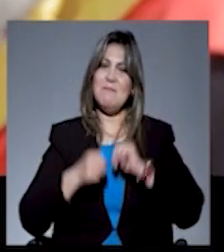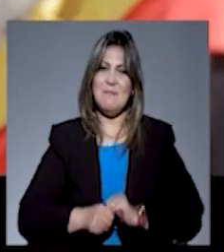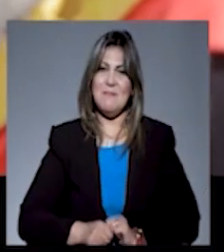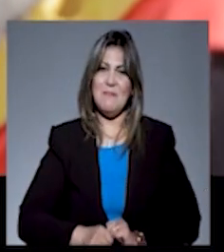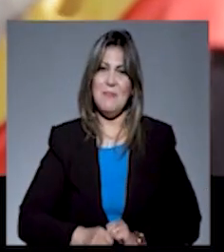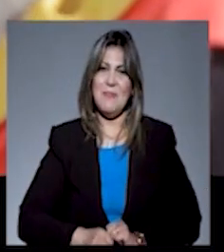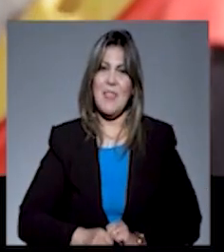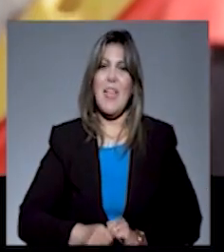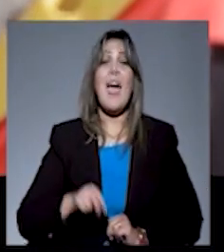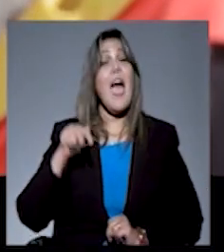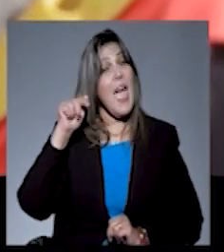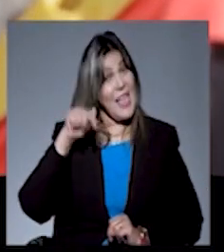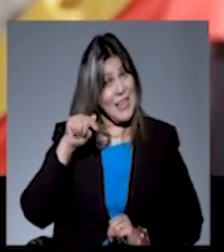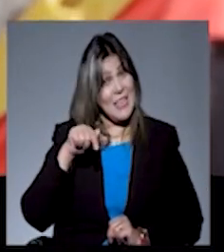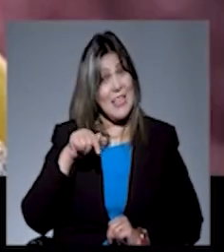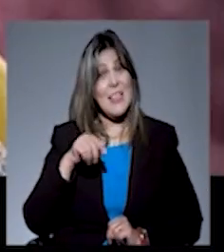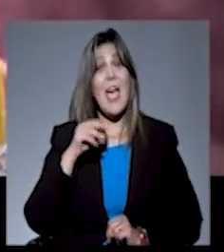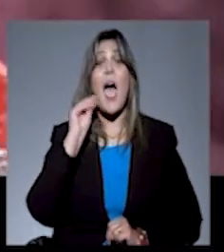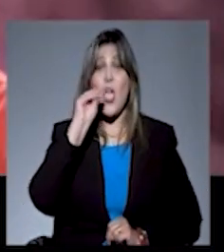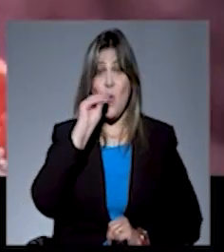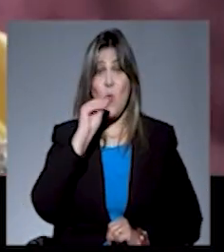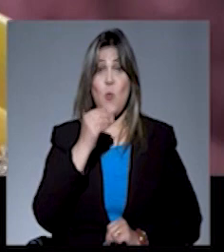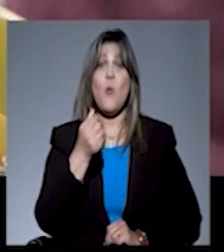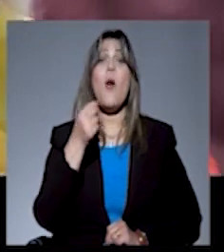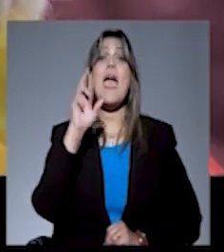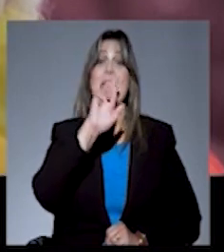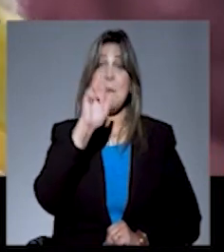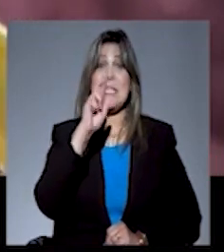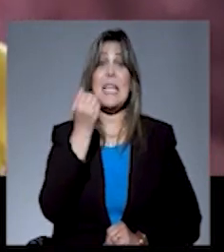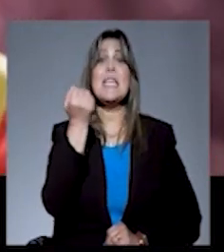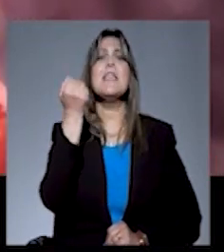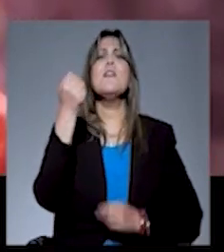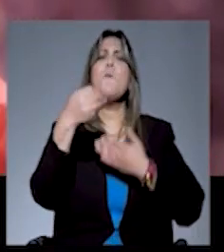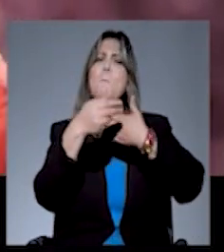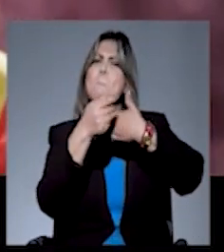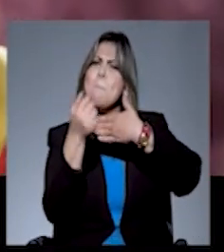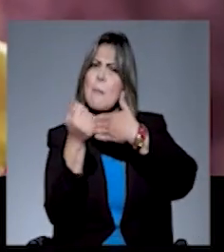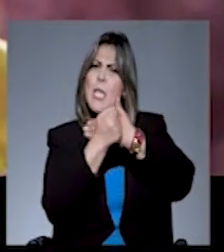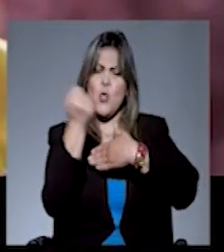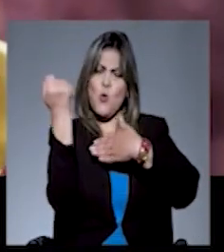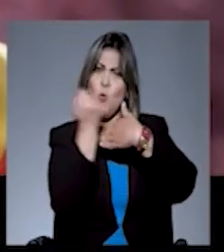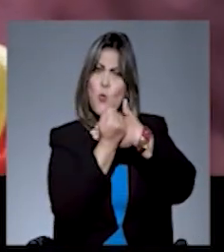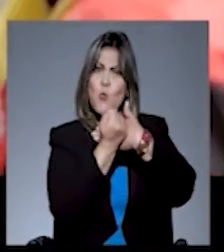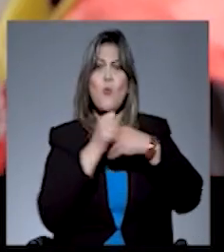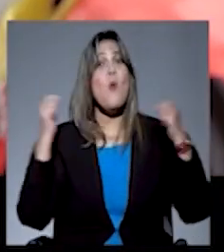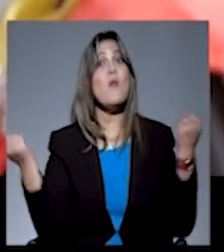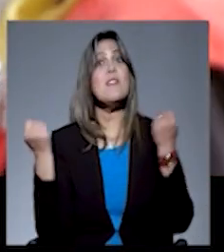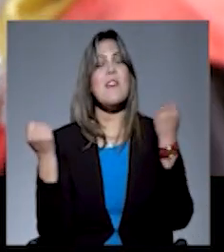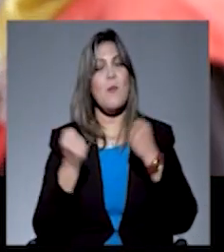بخيانة الثورة. الامر ده خطير جدا يا سيدنا. عشان كده يا ابونا باسيليوس انا عايزك بصفتك وكيل